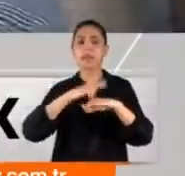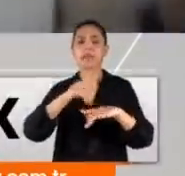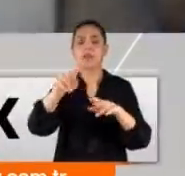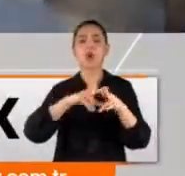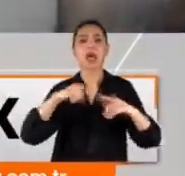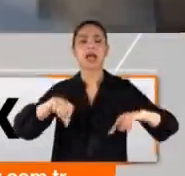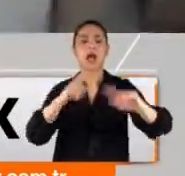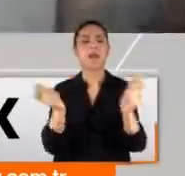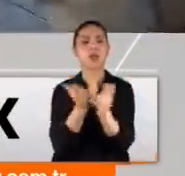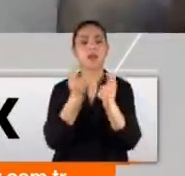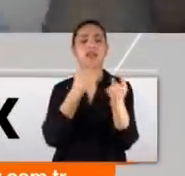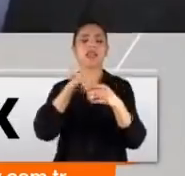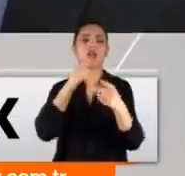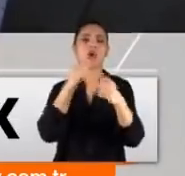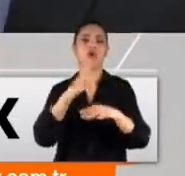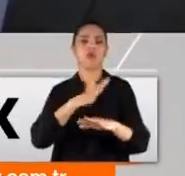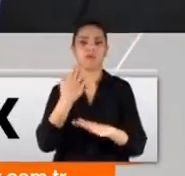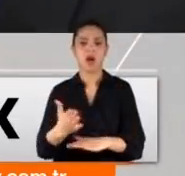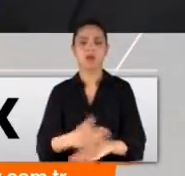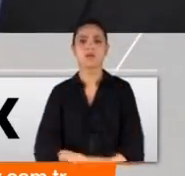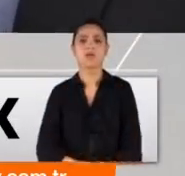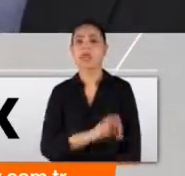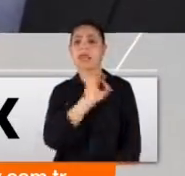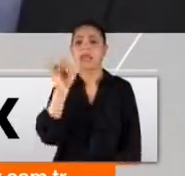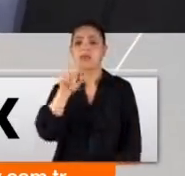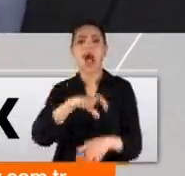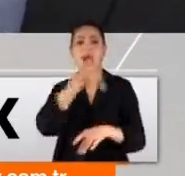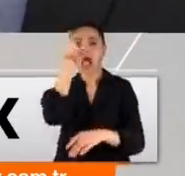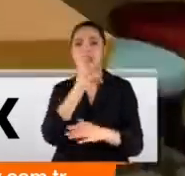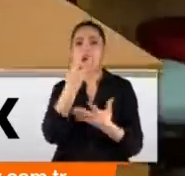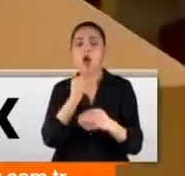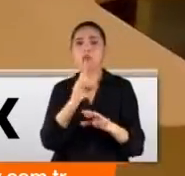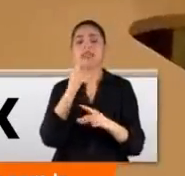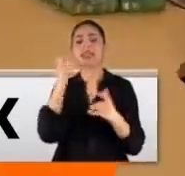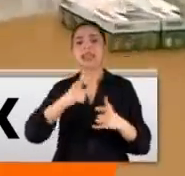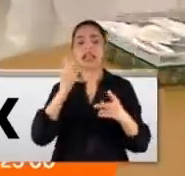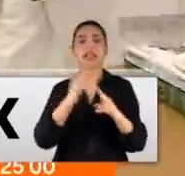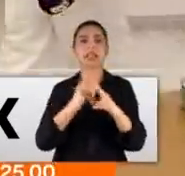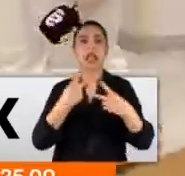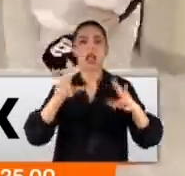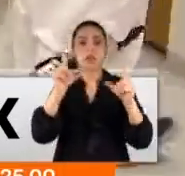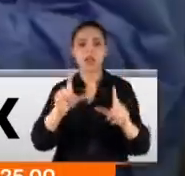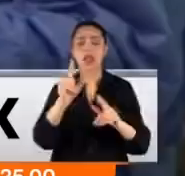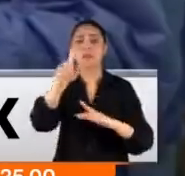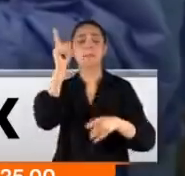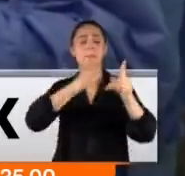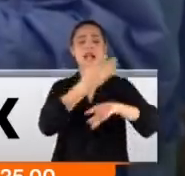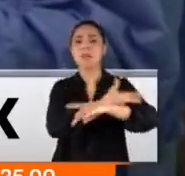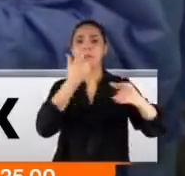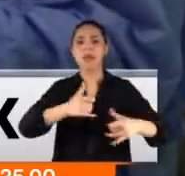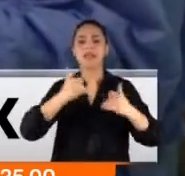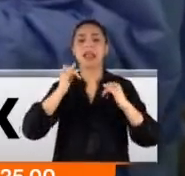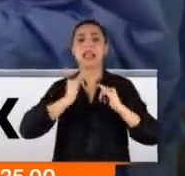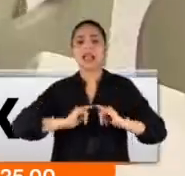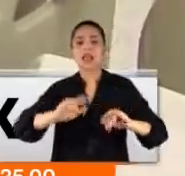kabine toplantısında masaya yatırılacak. Hiç vakanın olmadığı yerleri hızlı açmak lazım. Vaka sayısı düşme eğilimi olan illerde gevşeme